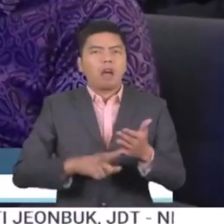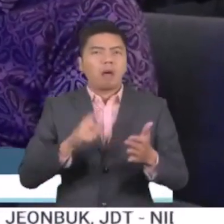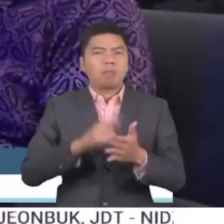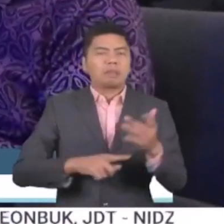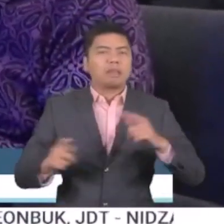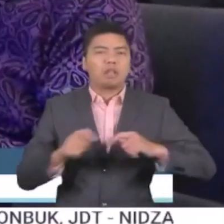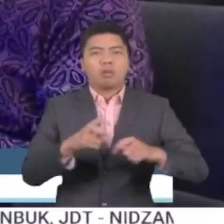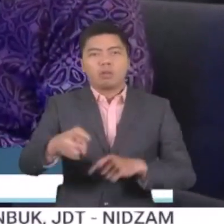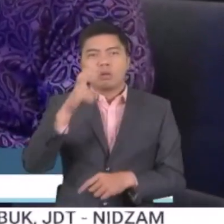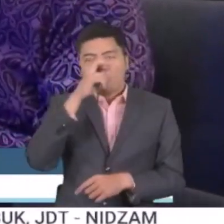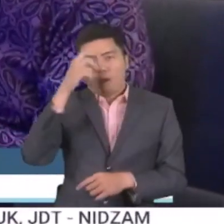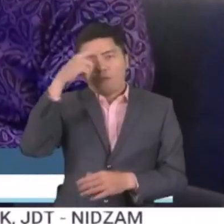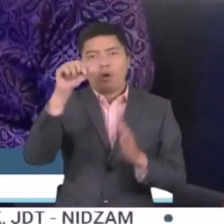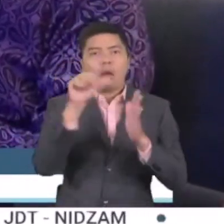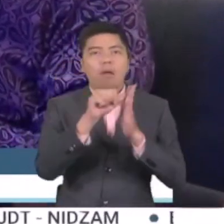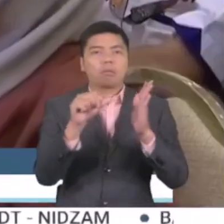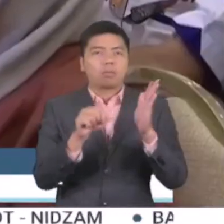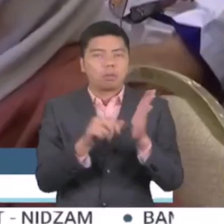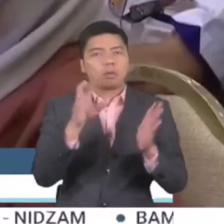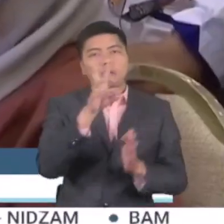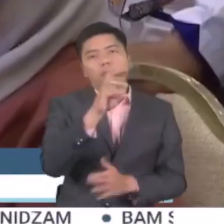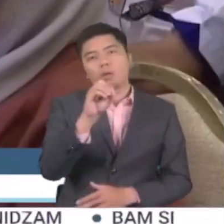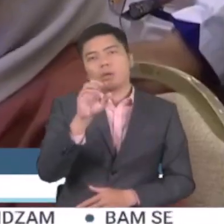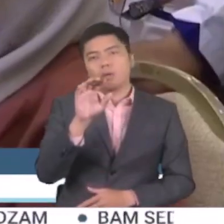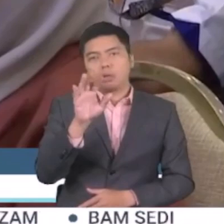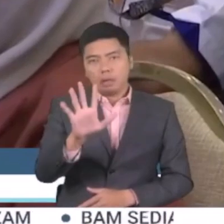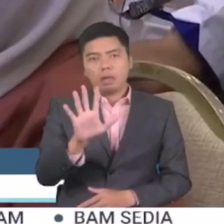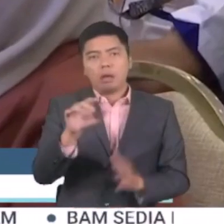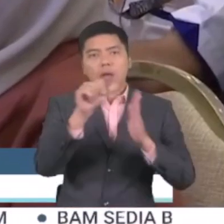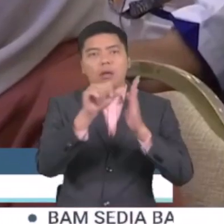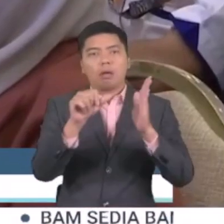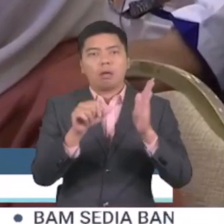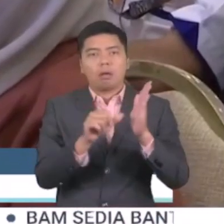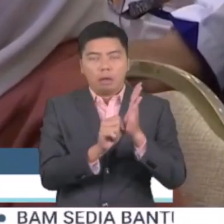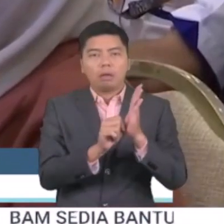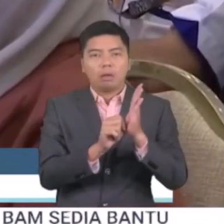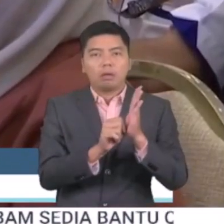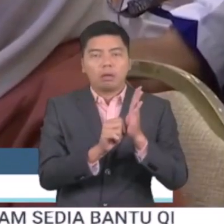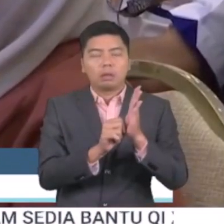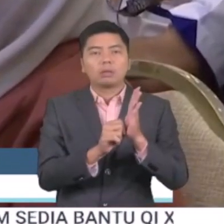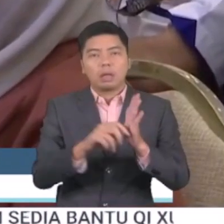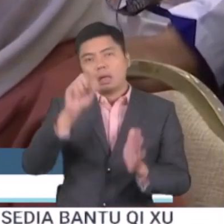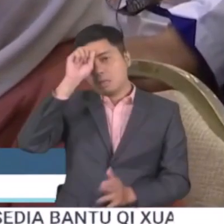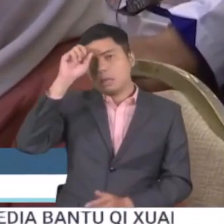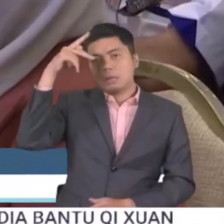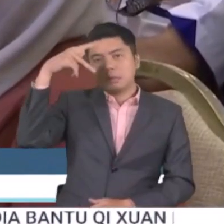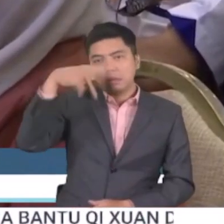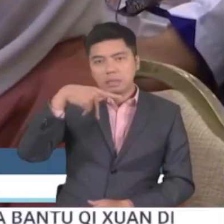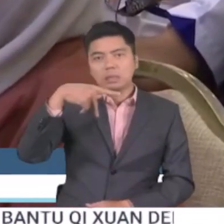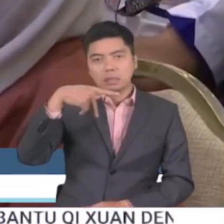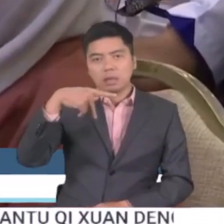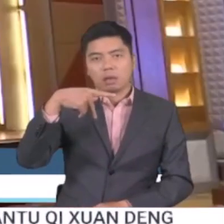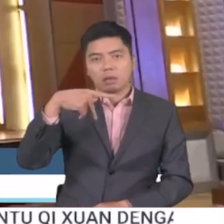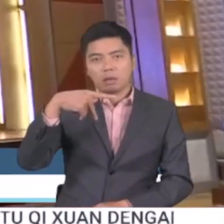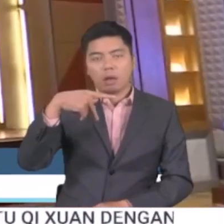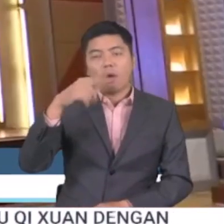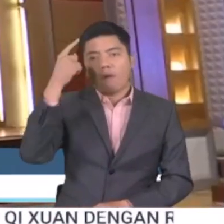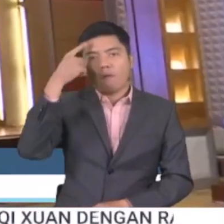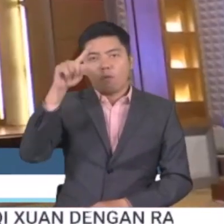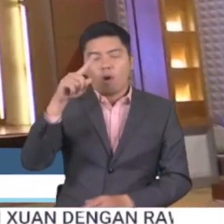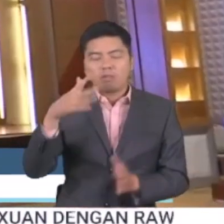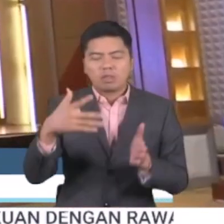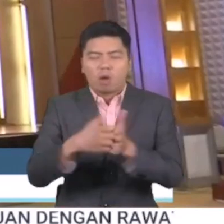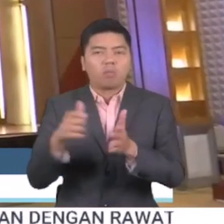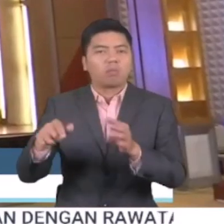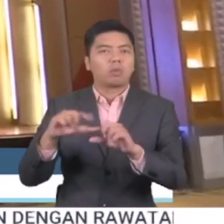tindakan yang diambil pihak universiti termasuk Akta 605, Akta Badan-Badan Berkanun, Tata Tertib dan Surcharge akan